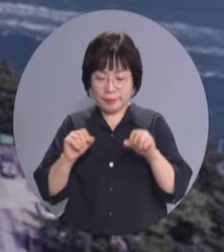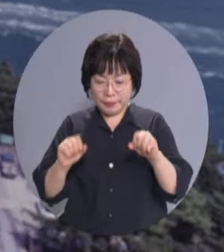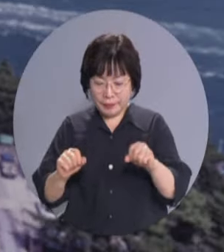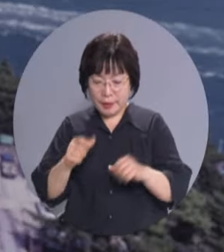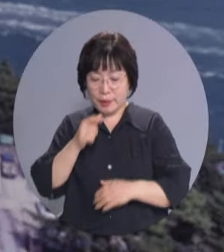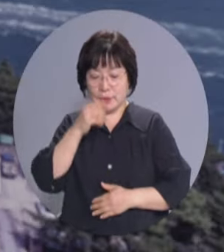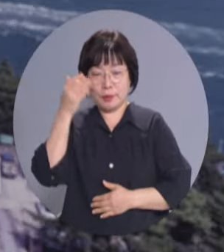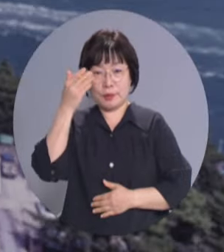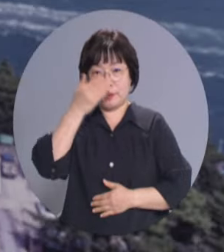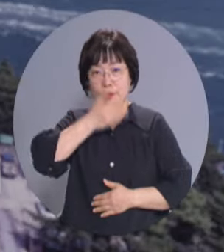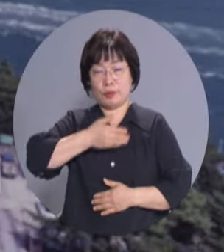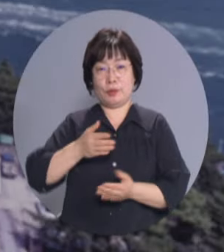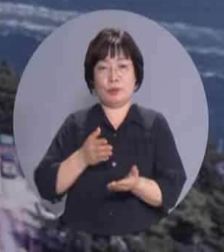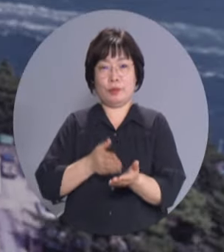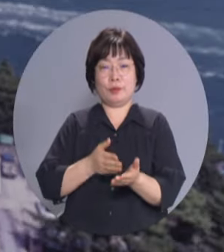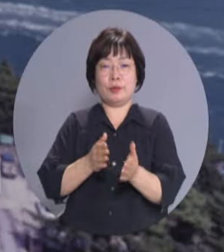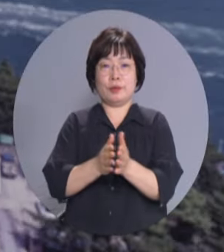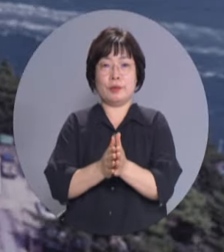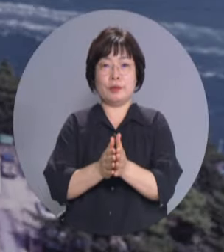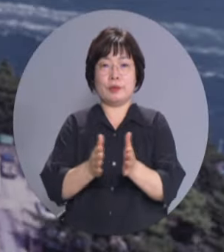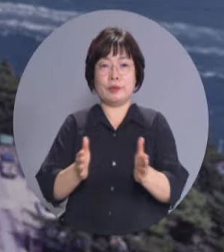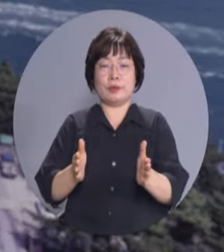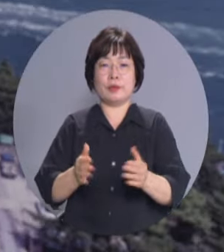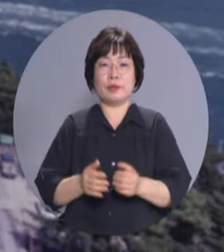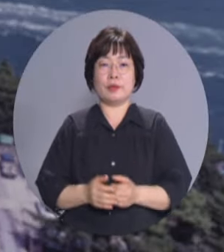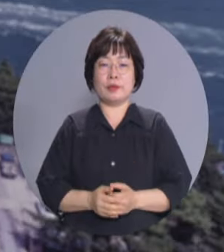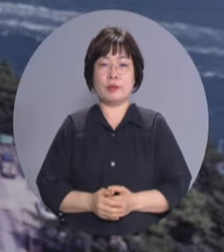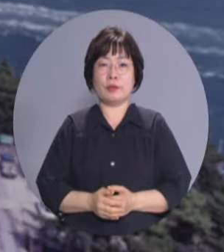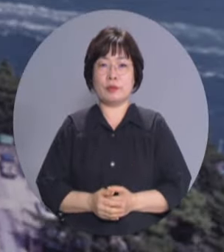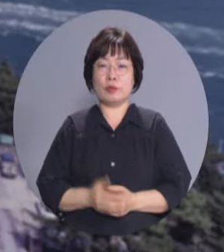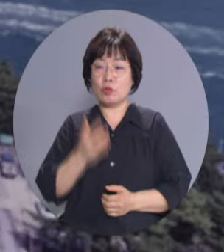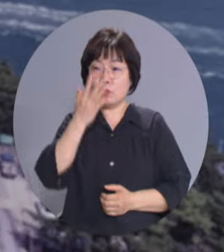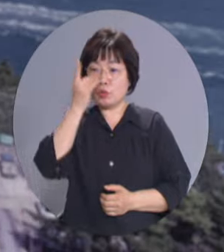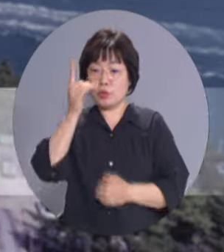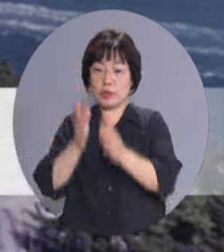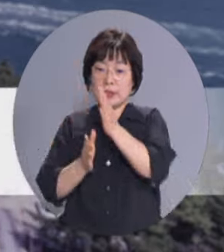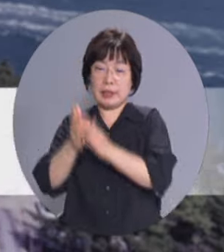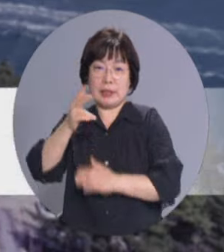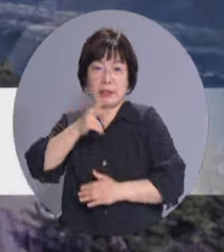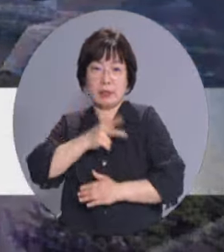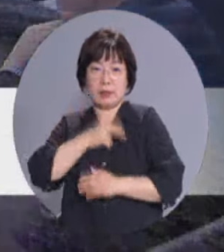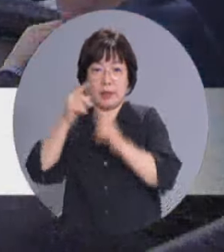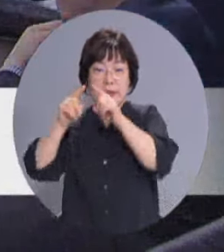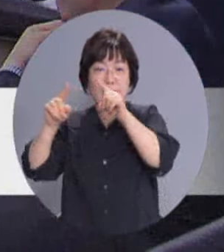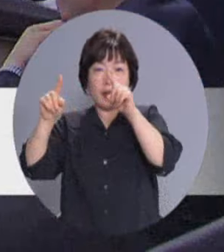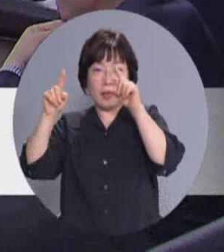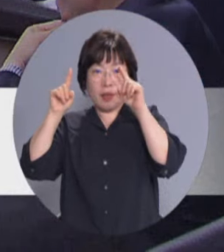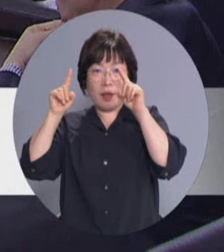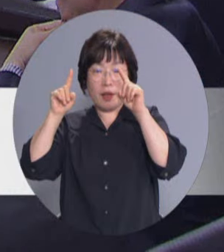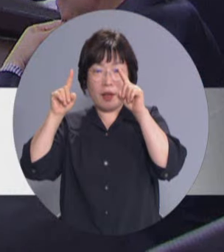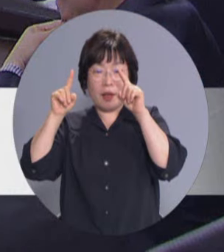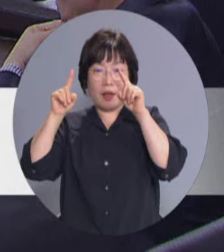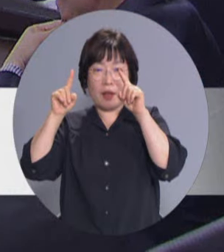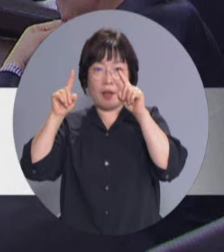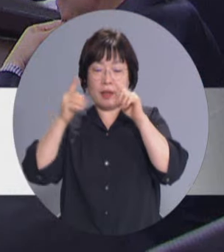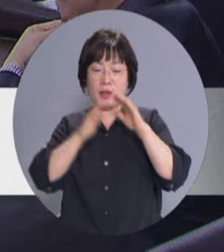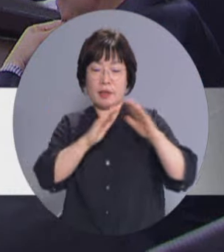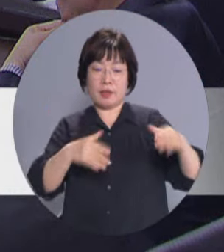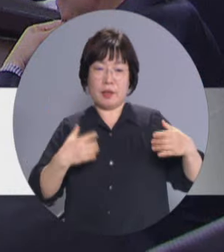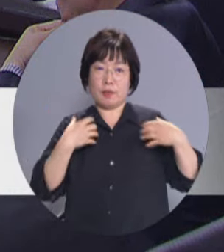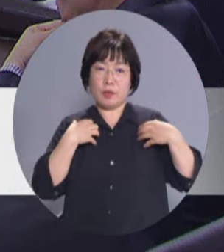여러분 안녕하십니까 여수 NBC 뉴스 데스크입니다 순천시와 의회 순천대와 지역 정치권이